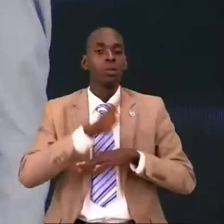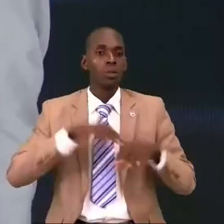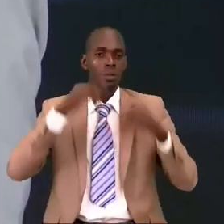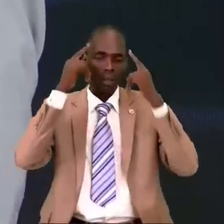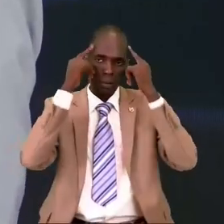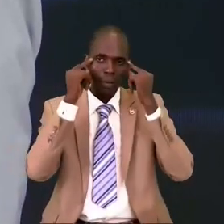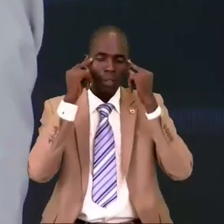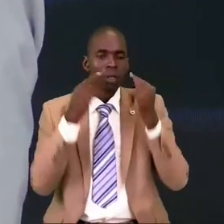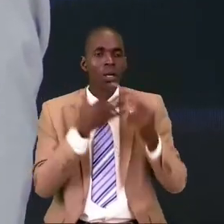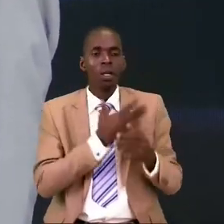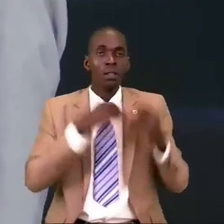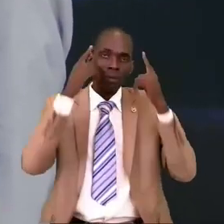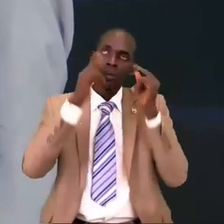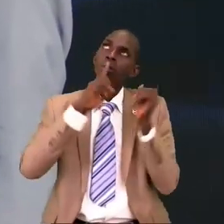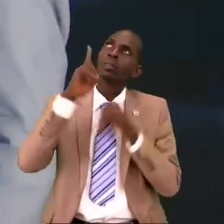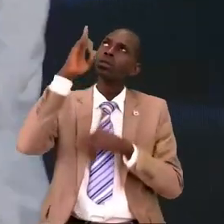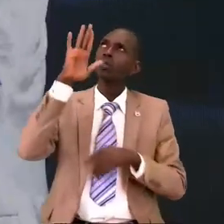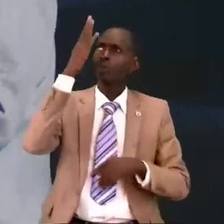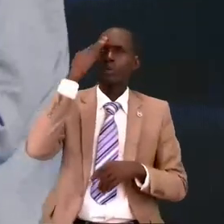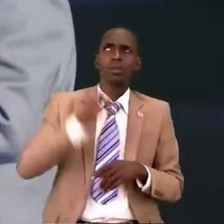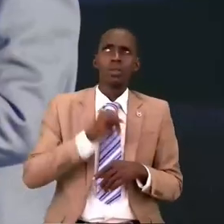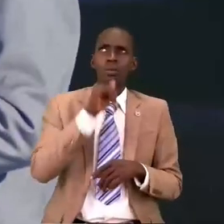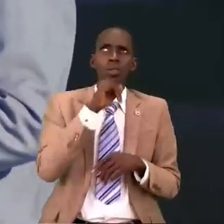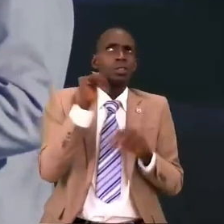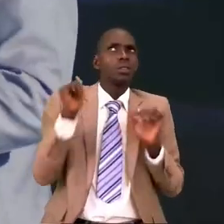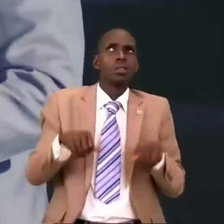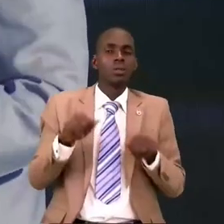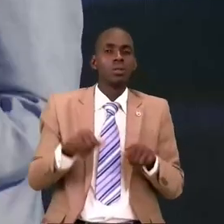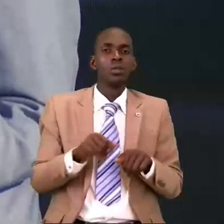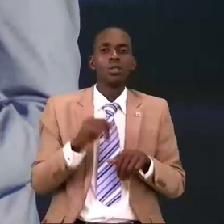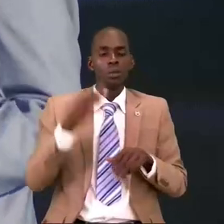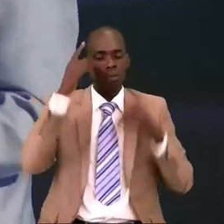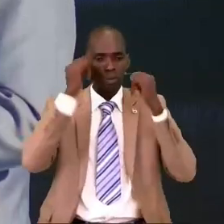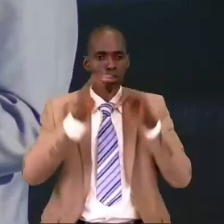dois planter le courage, cultiver le courage. Regardez Josué.